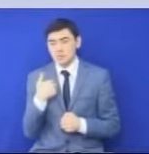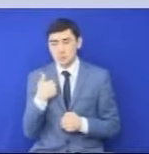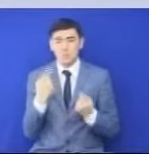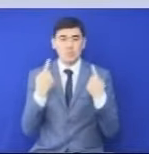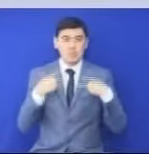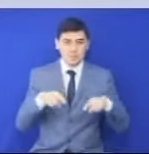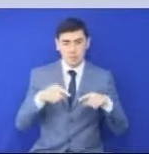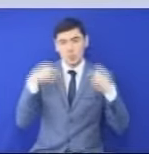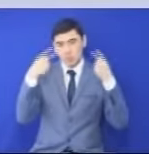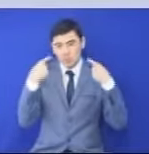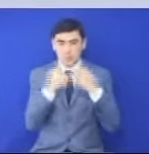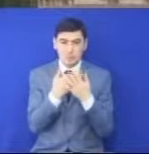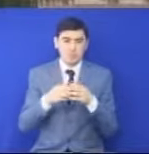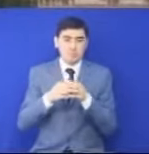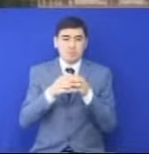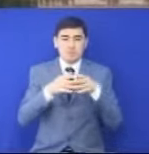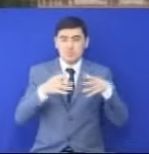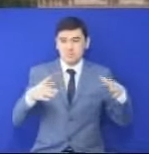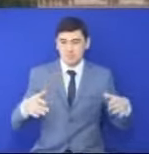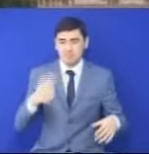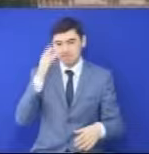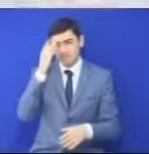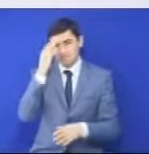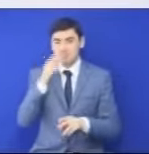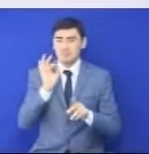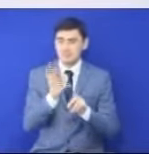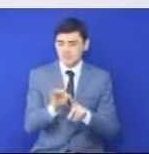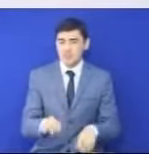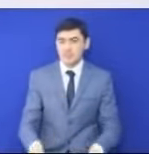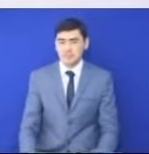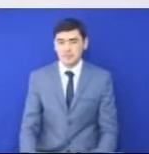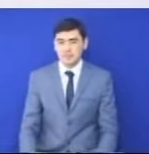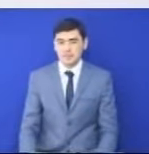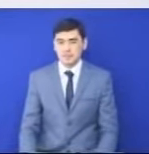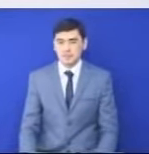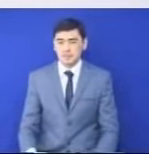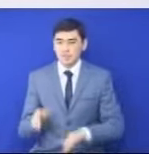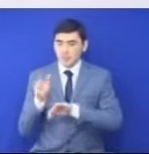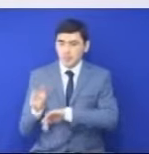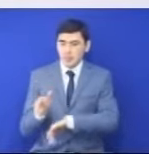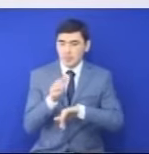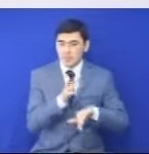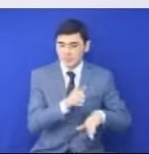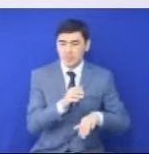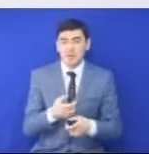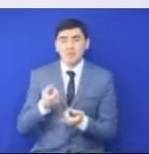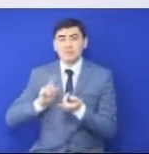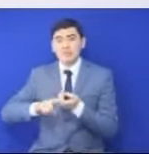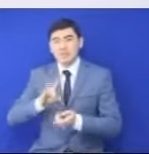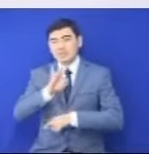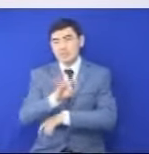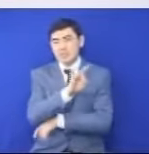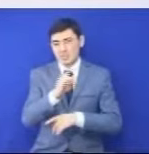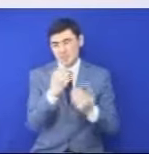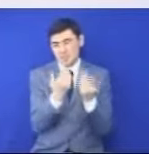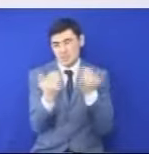скота. Сауле Байгалиева, Дарын Сагитов, Серик Нуртазинов, телеканал «Семей». Изменения и поправки в законодательные акты в сфере